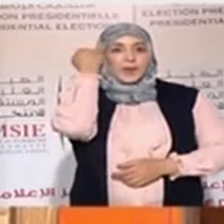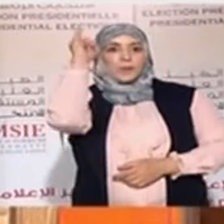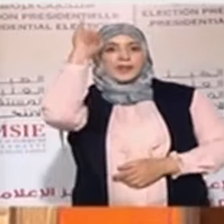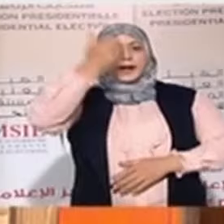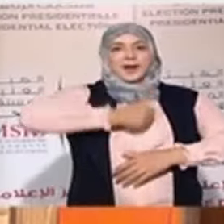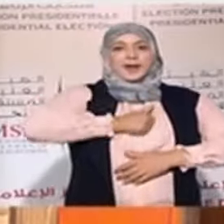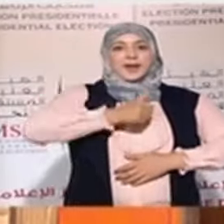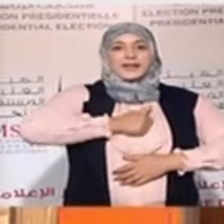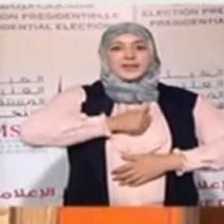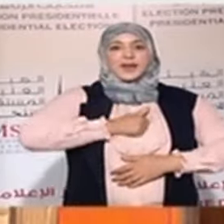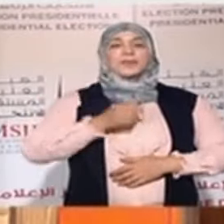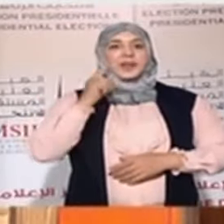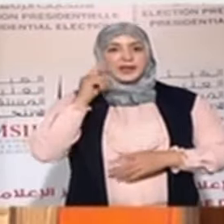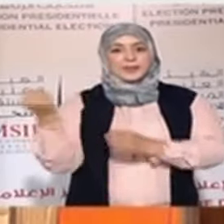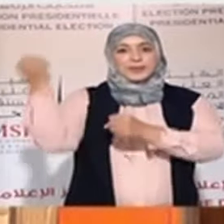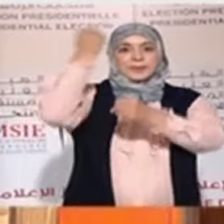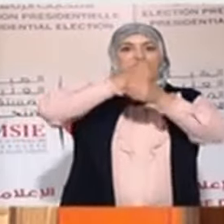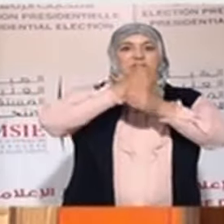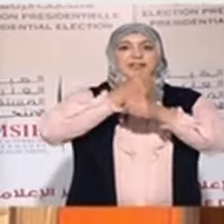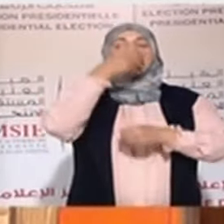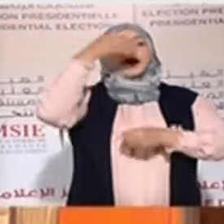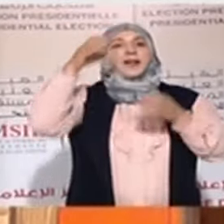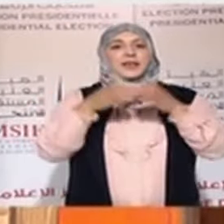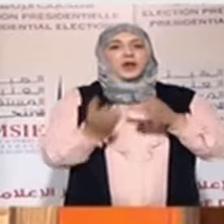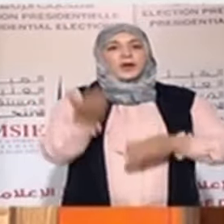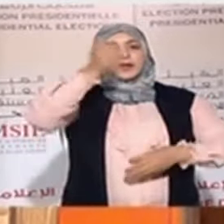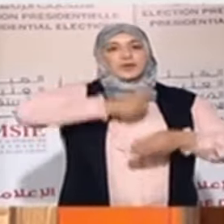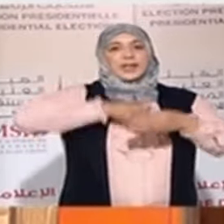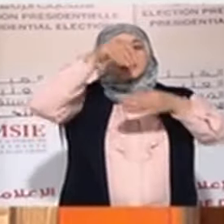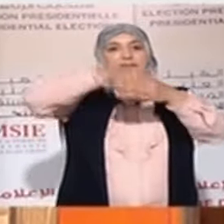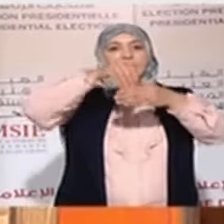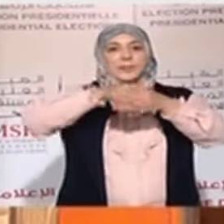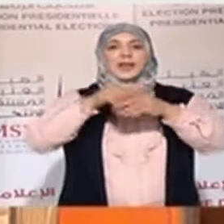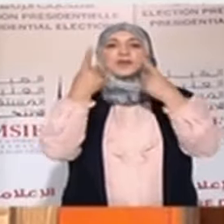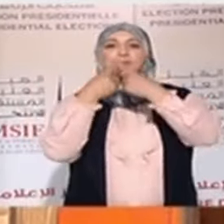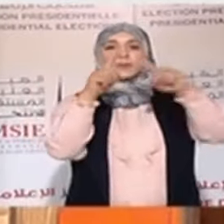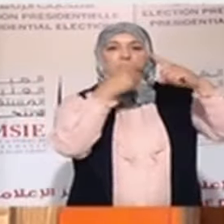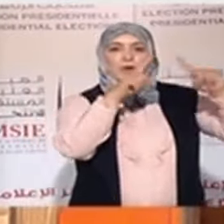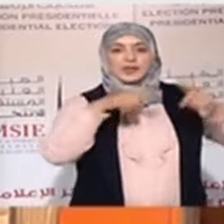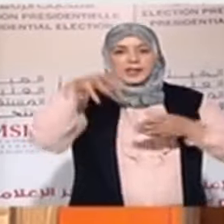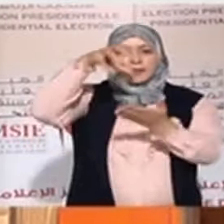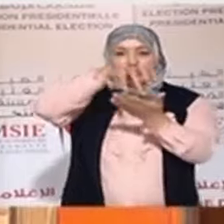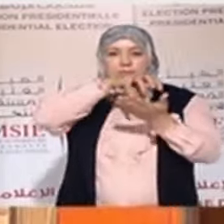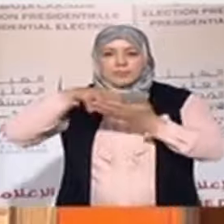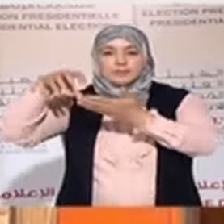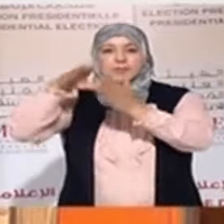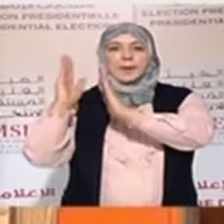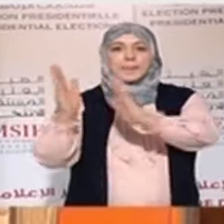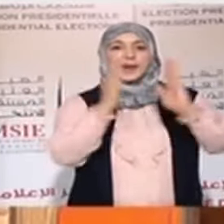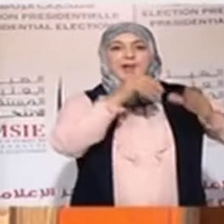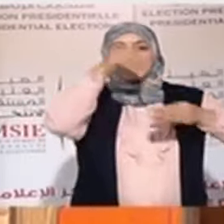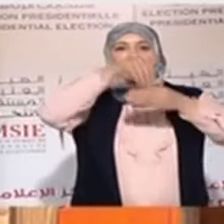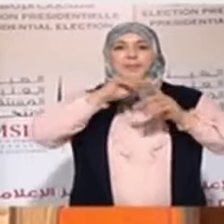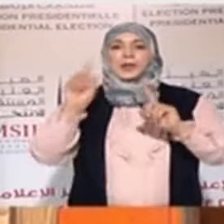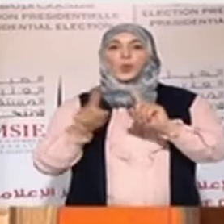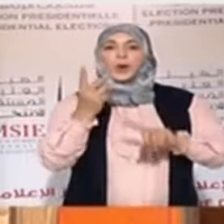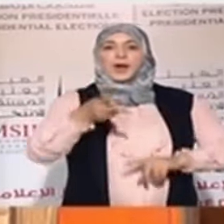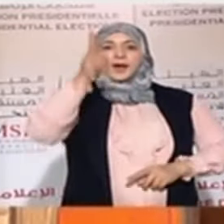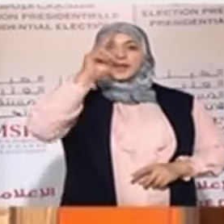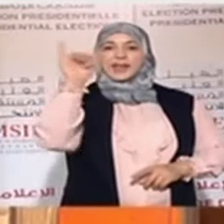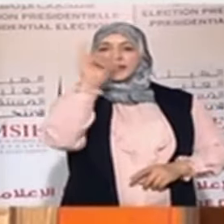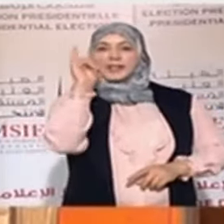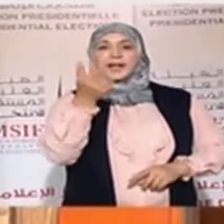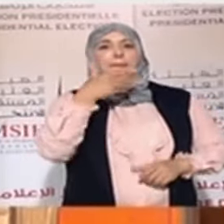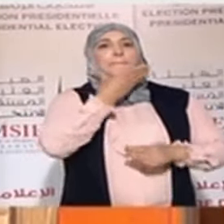الخاصة التي أنجزتها الهيئة خلال مختلف مراحل العمليات الانتخابية، ومنها بالخصوص على